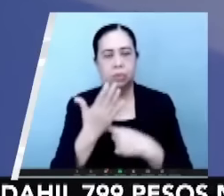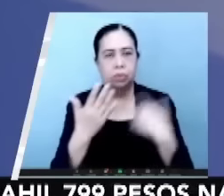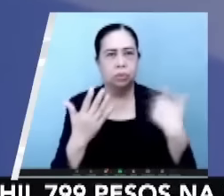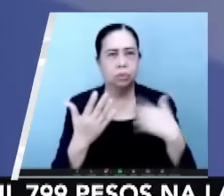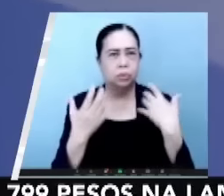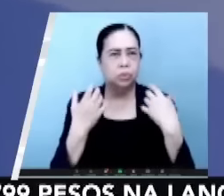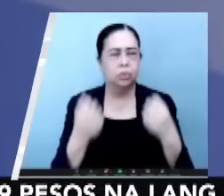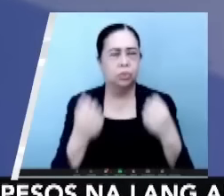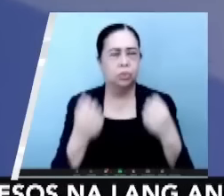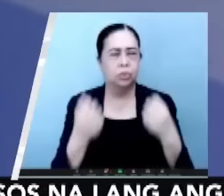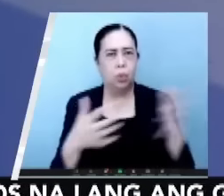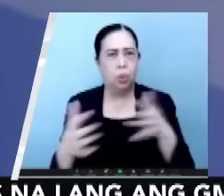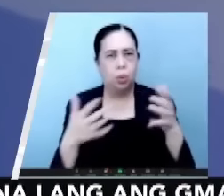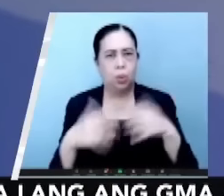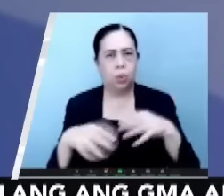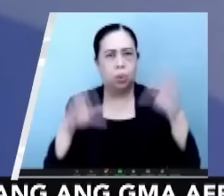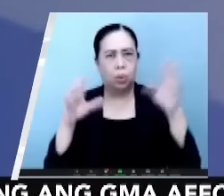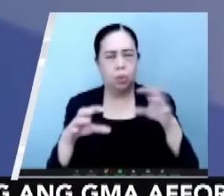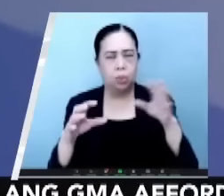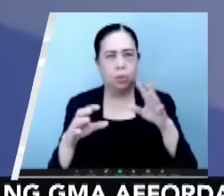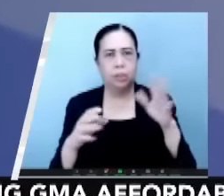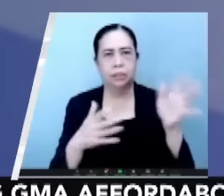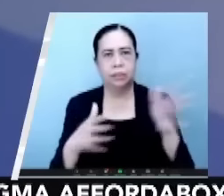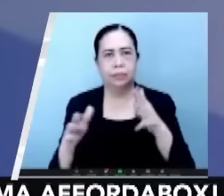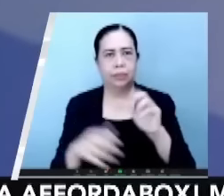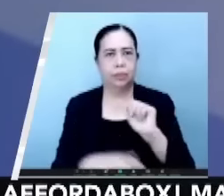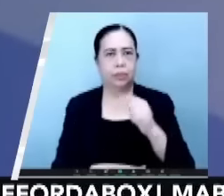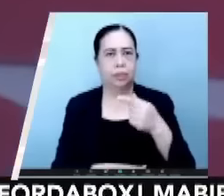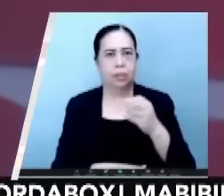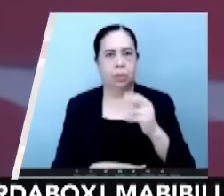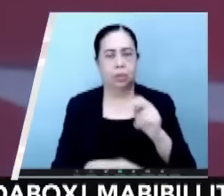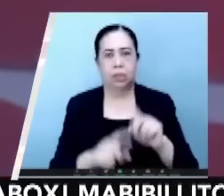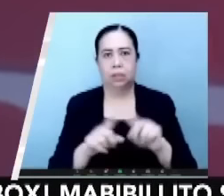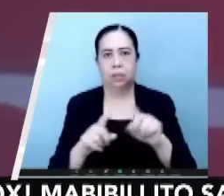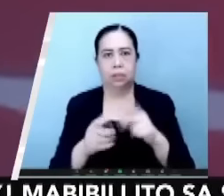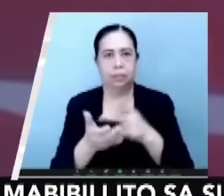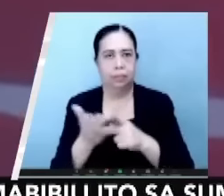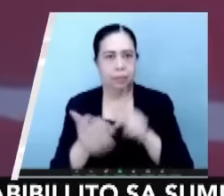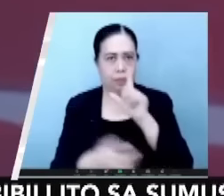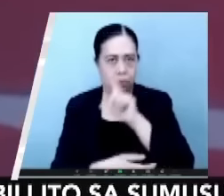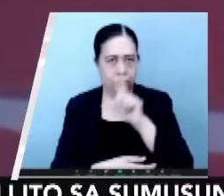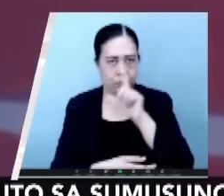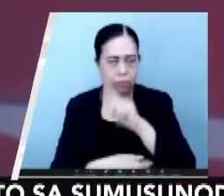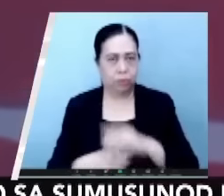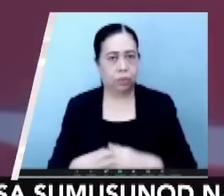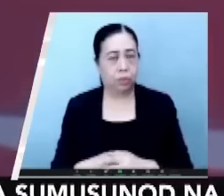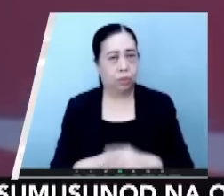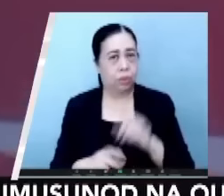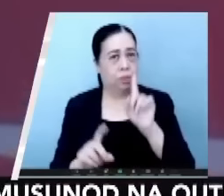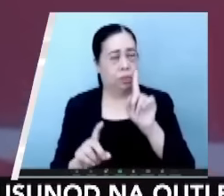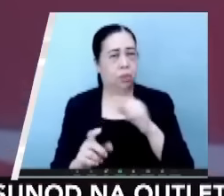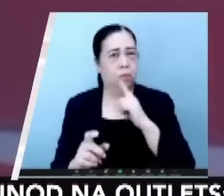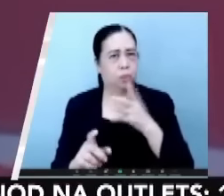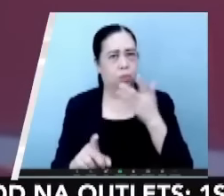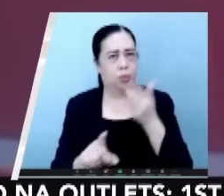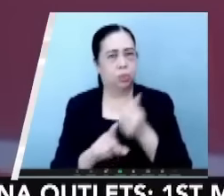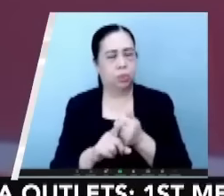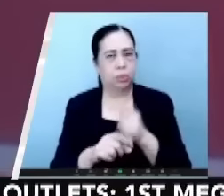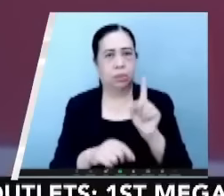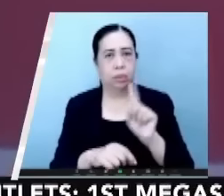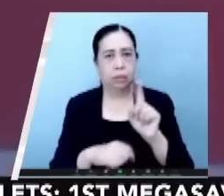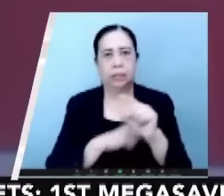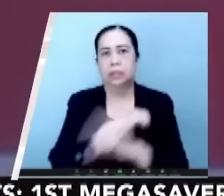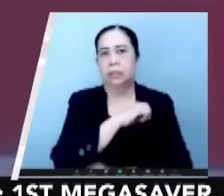at ulan ng bagyong Aghon sa ilang bahagi ng Luzon. Isa sa mga pinaka-apektado ang Quezon Province kung saan